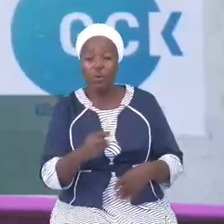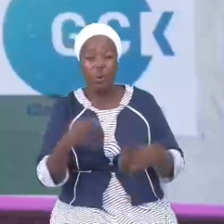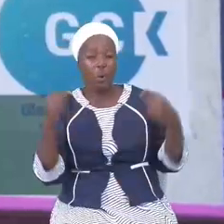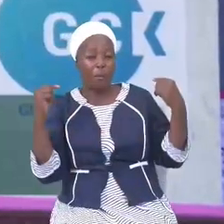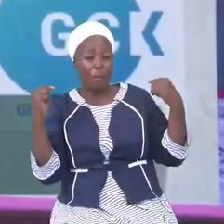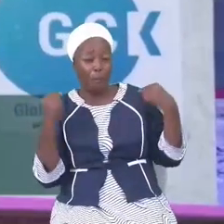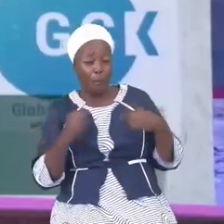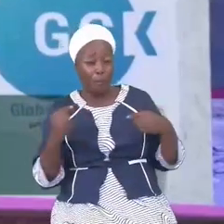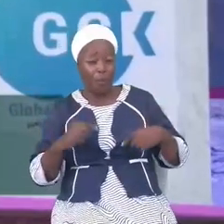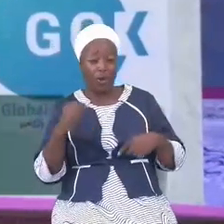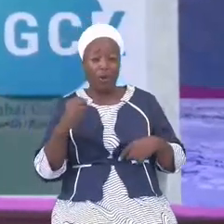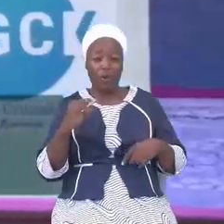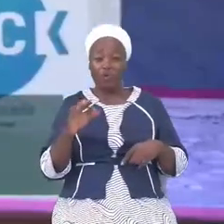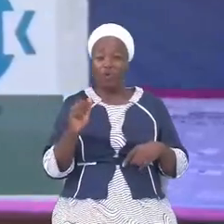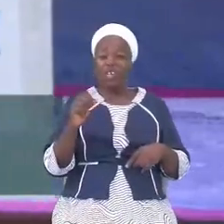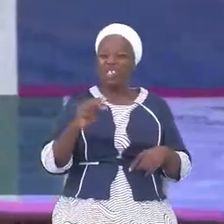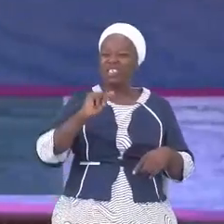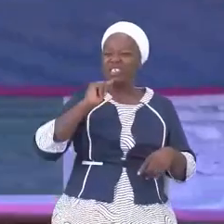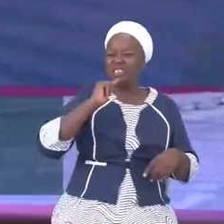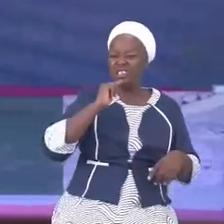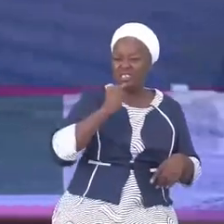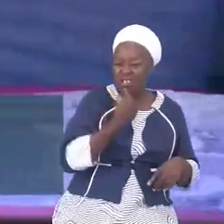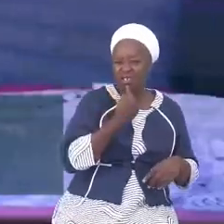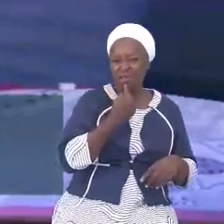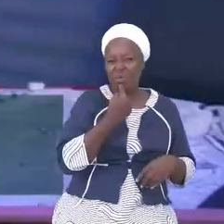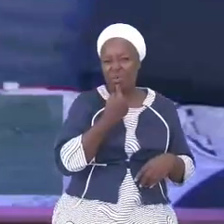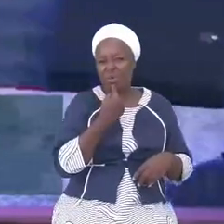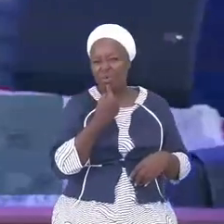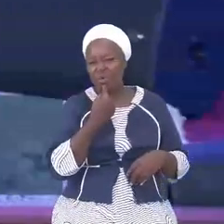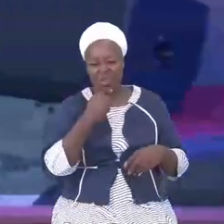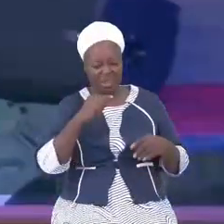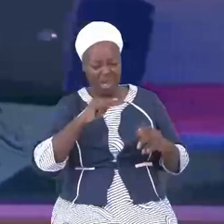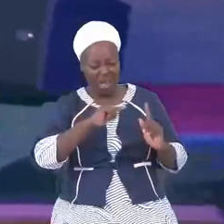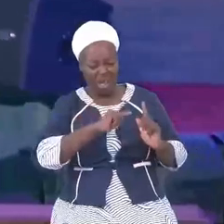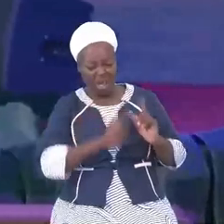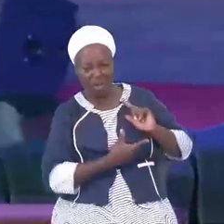d'un souffrant appréhendé et agonisant. Il souffrait.